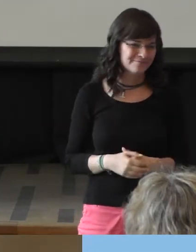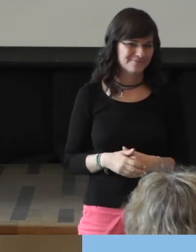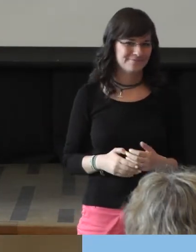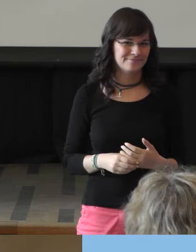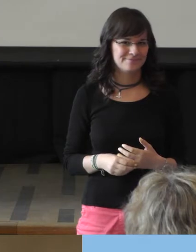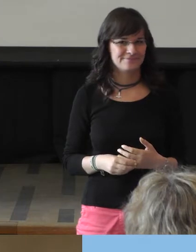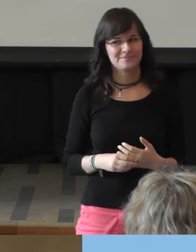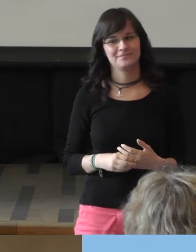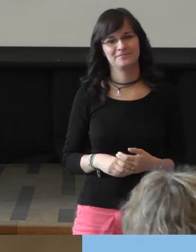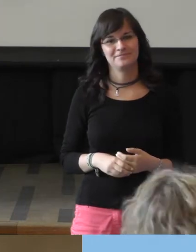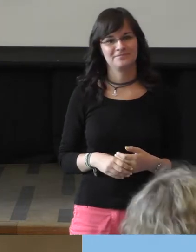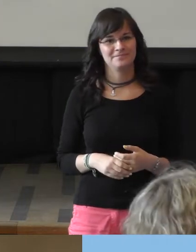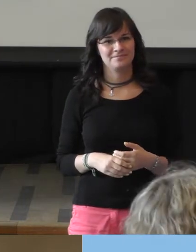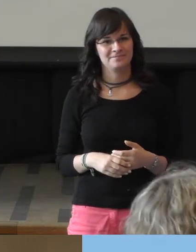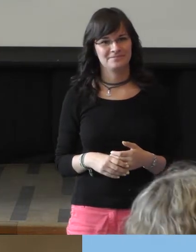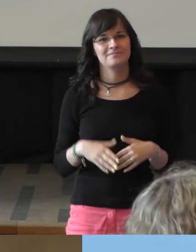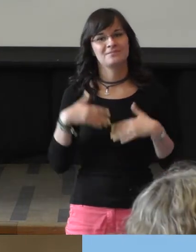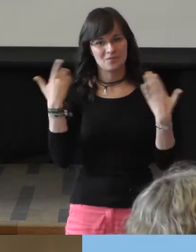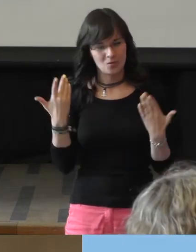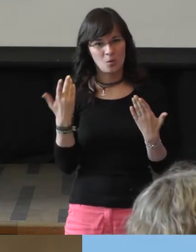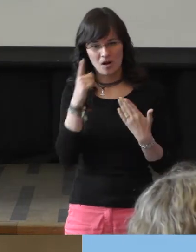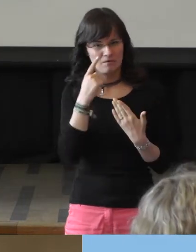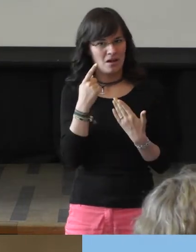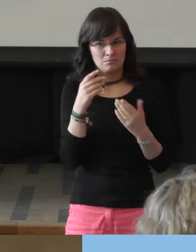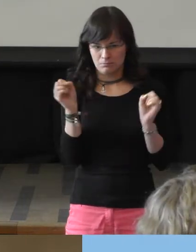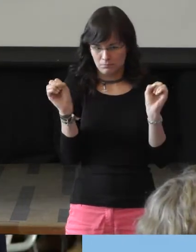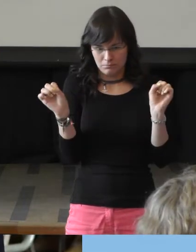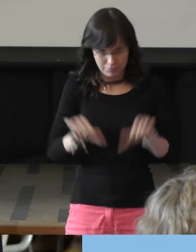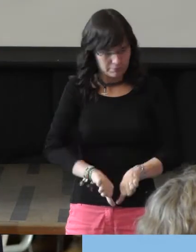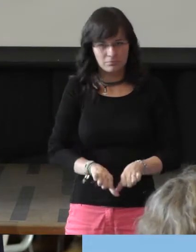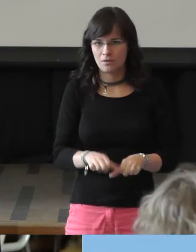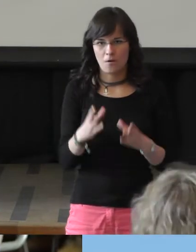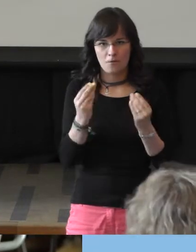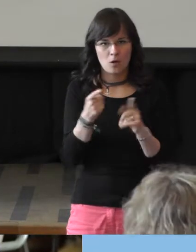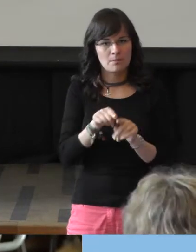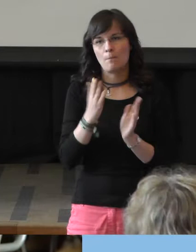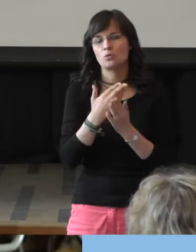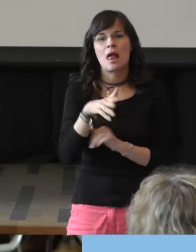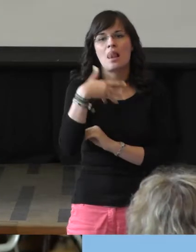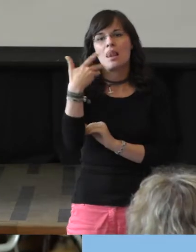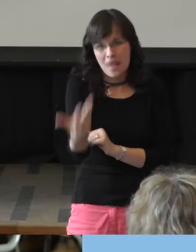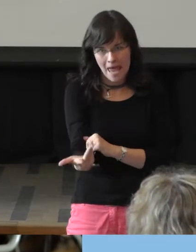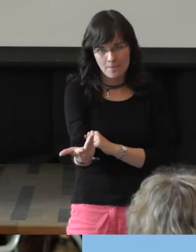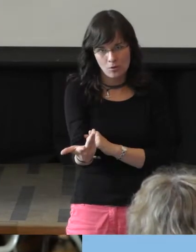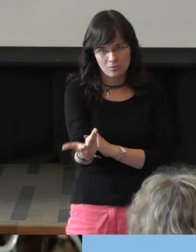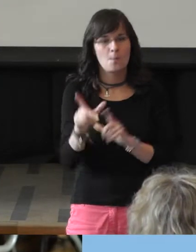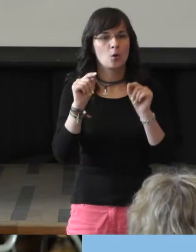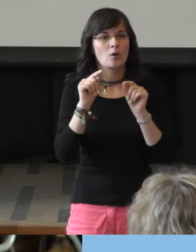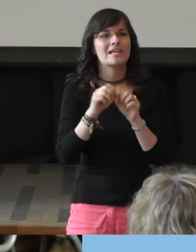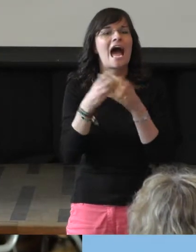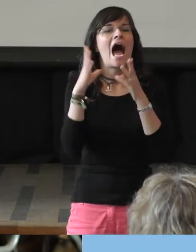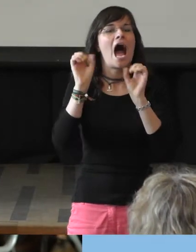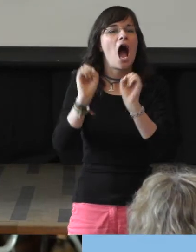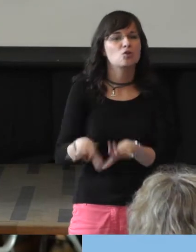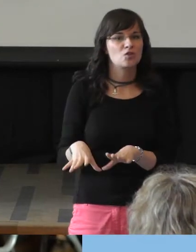So, und das bezeichnen wir dann als Ausfallsymptom. Das ist zum Beispiel auch eine Lähmung. Aber ich sage mal, nur 5% oder 10